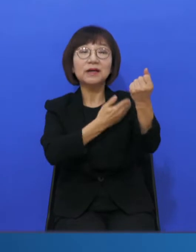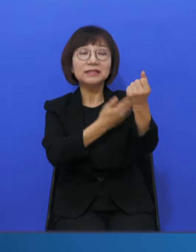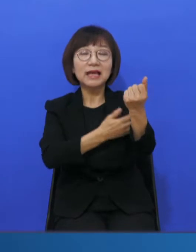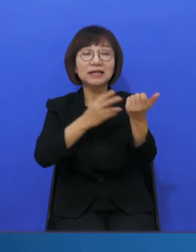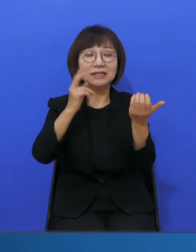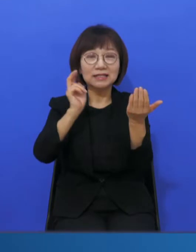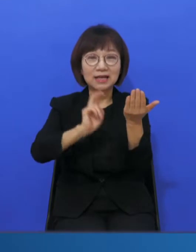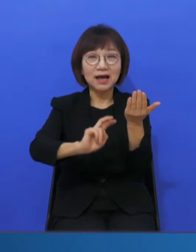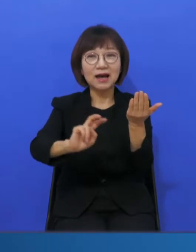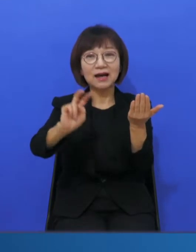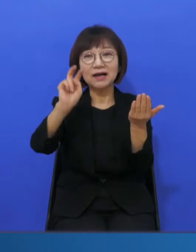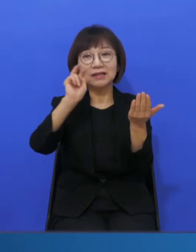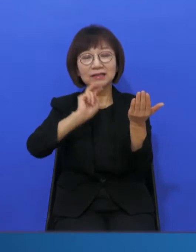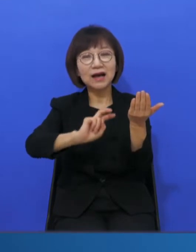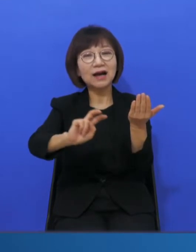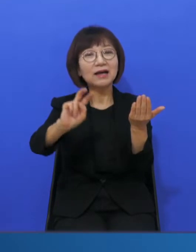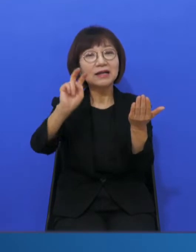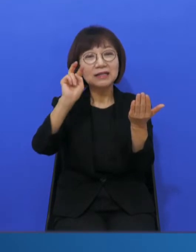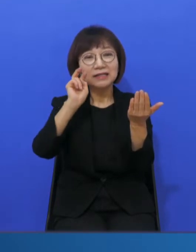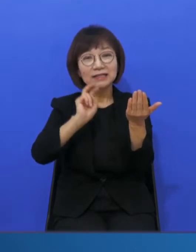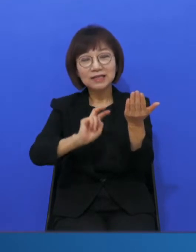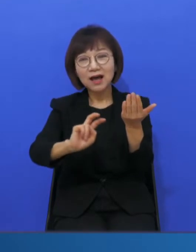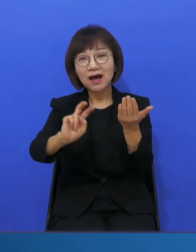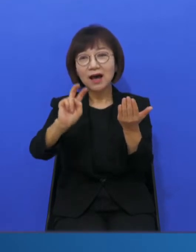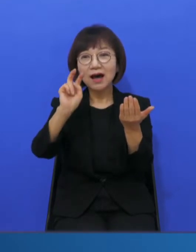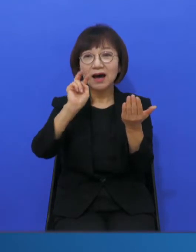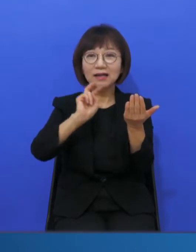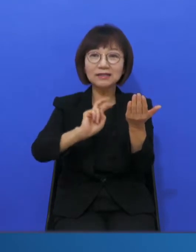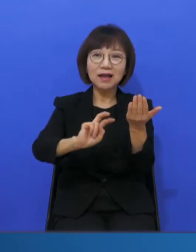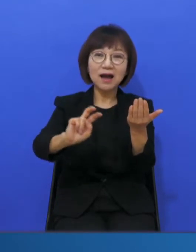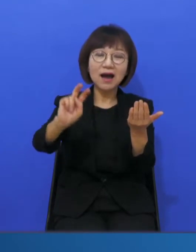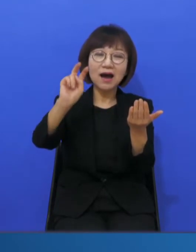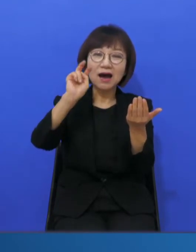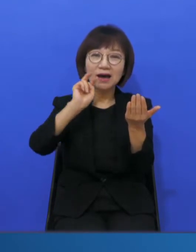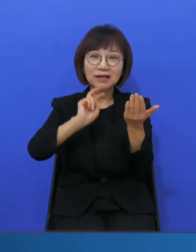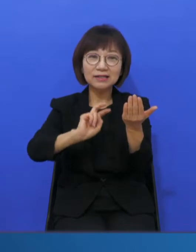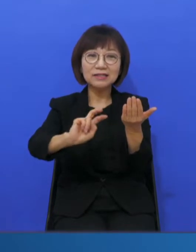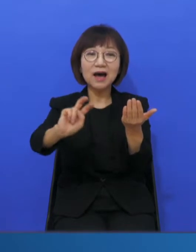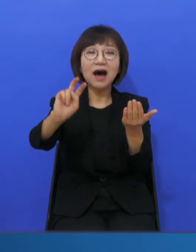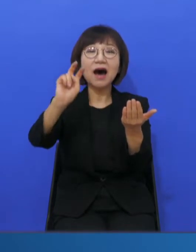높으신 권세를 찬양 찬양